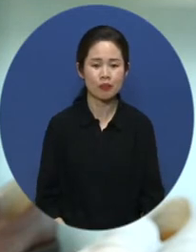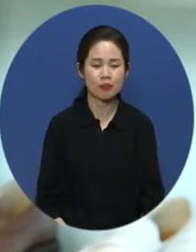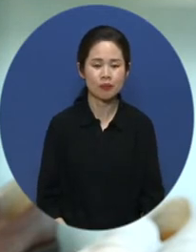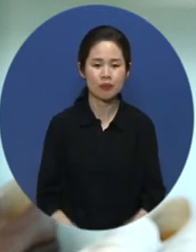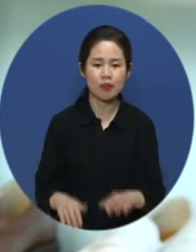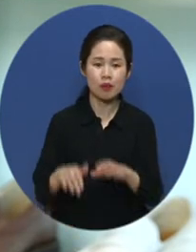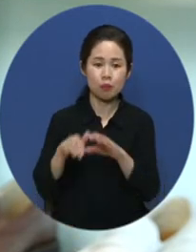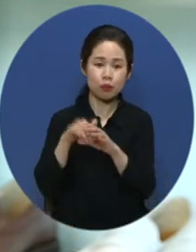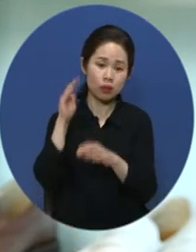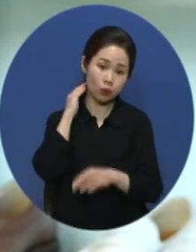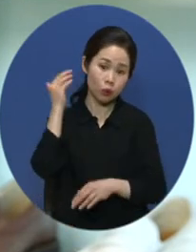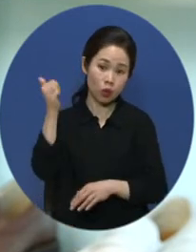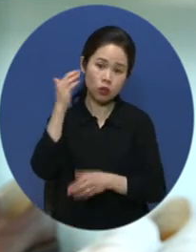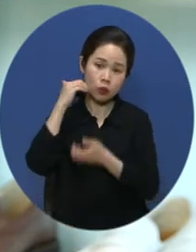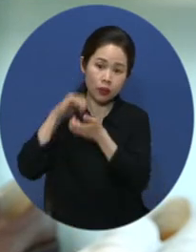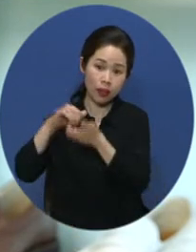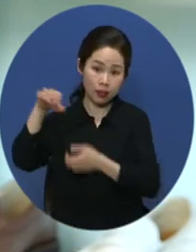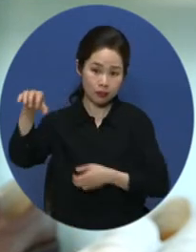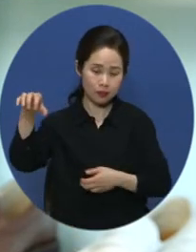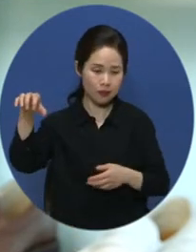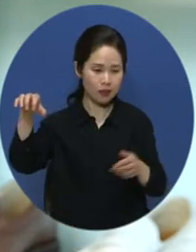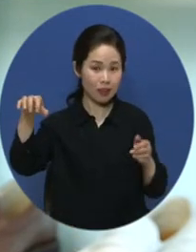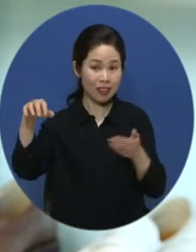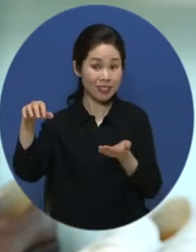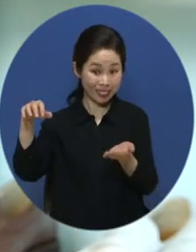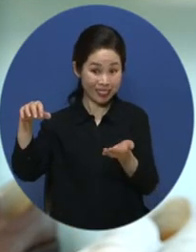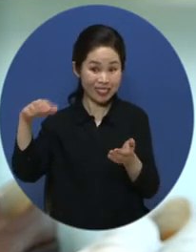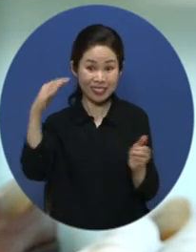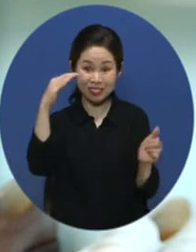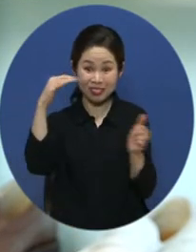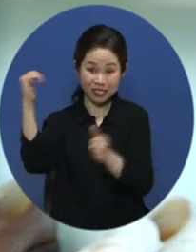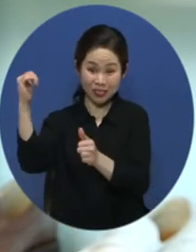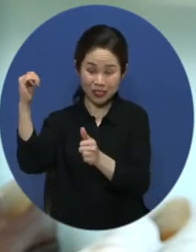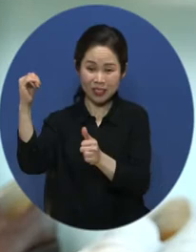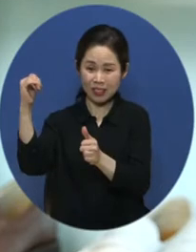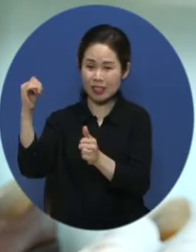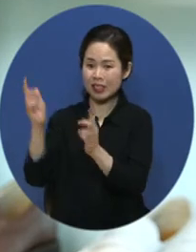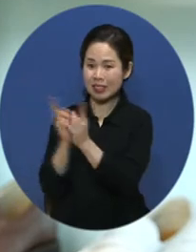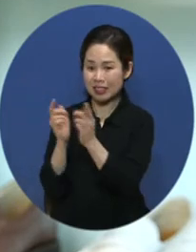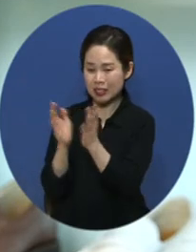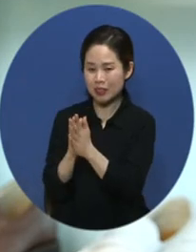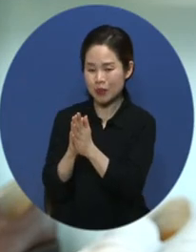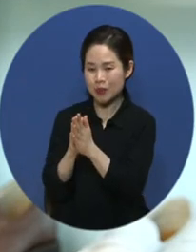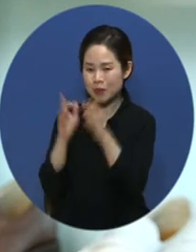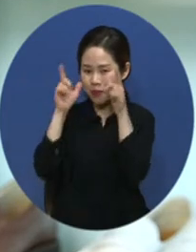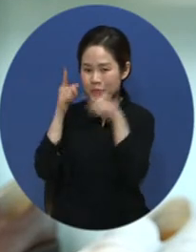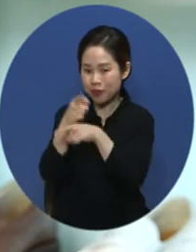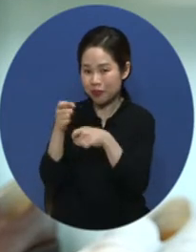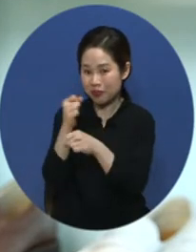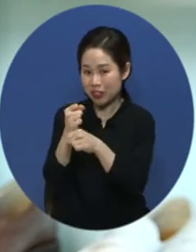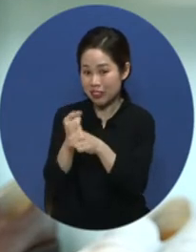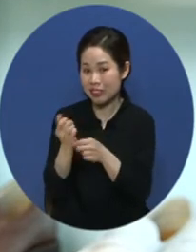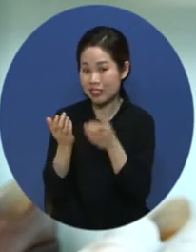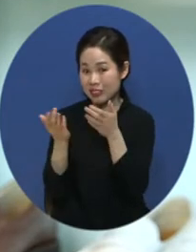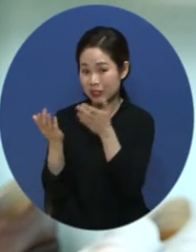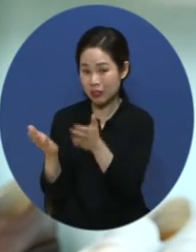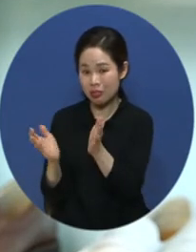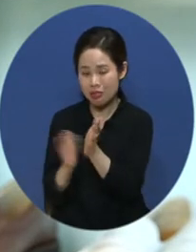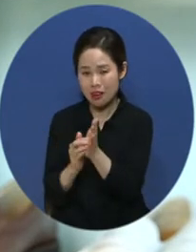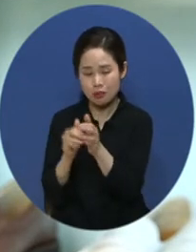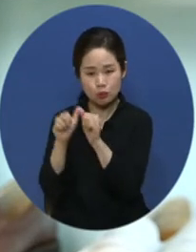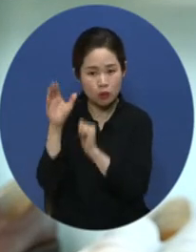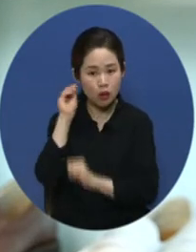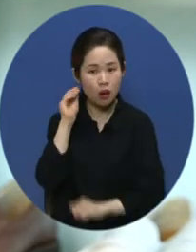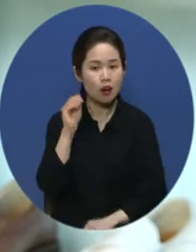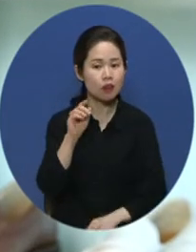직접 초청을 하셔가지고 그렇죠. 신발을 이제 제작을 해주셨다고 제가 들었어요. 네네네. 네, 네. 그때 당시에 어떠셨어요? 그때